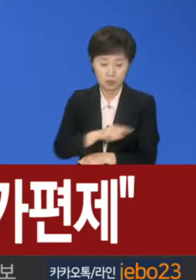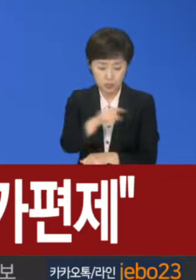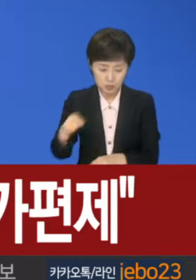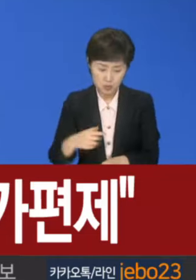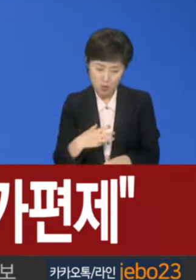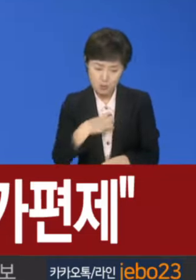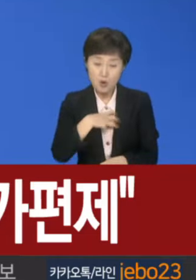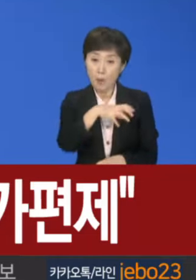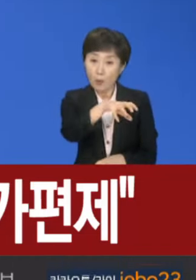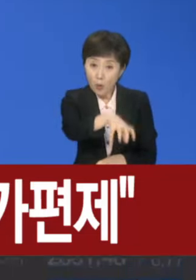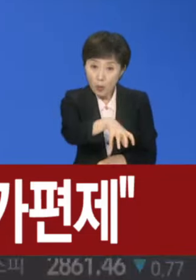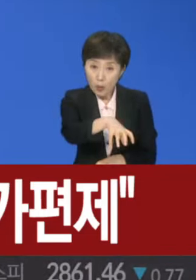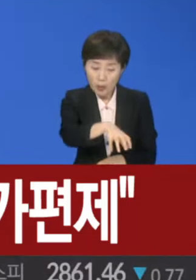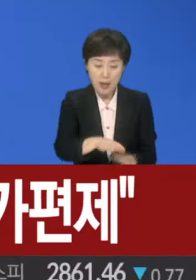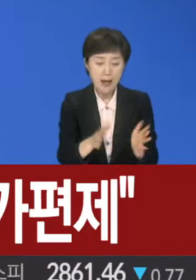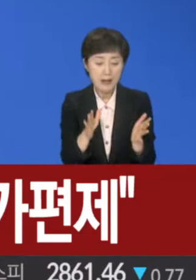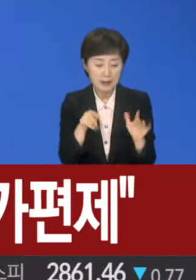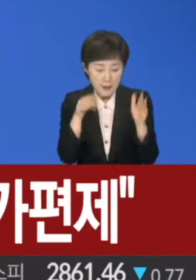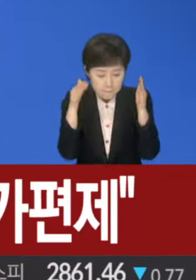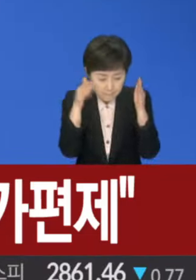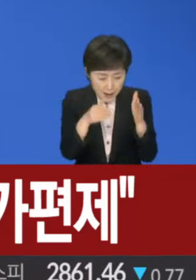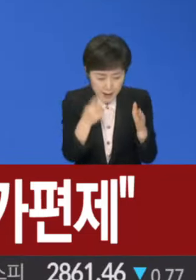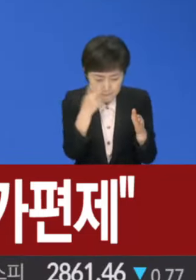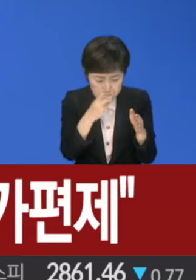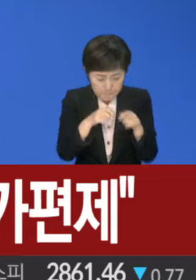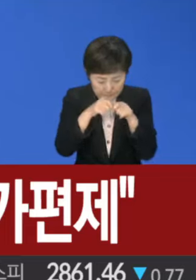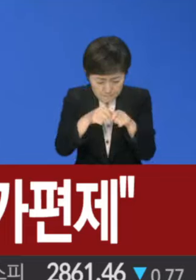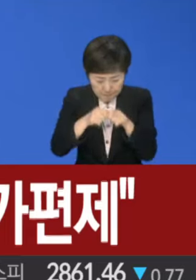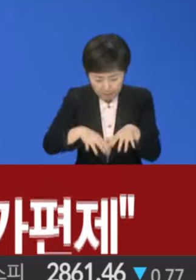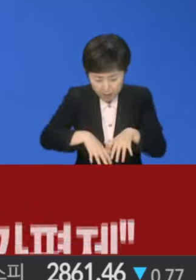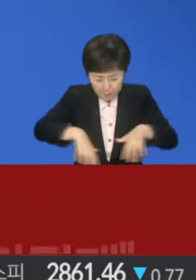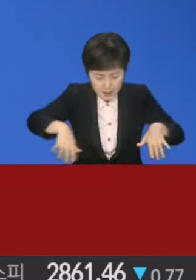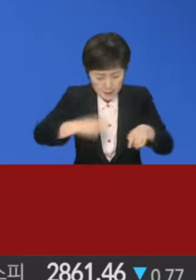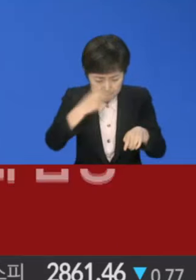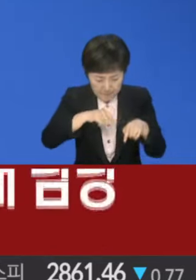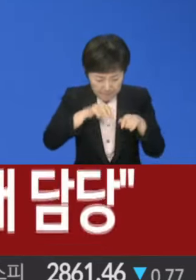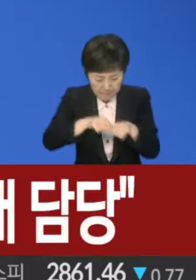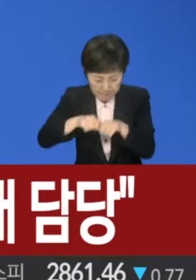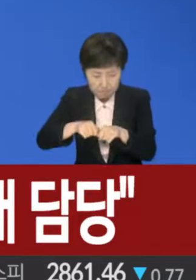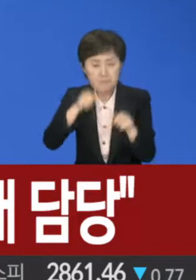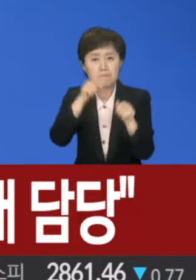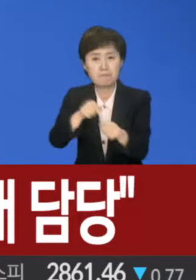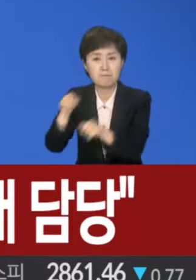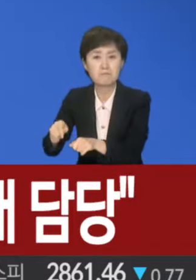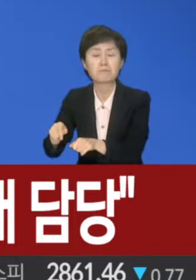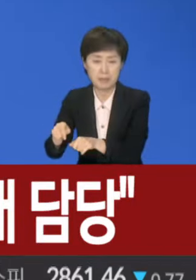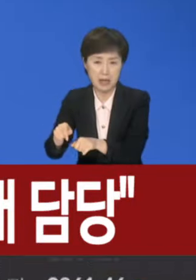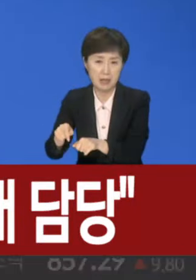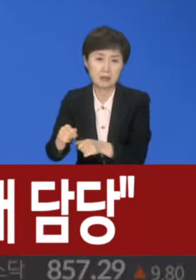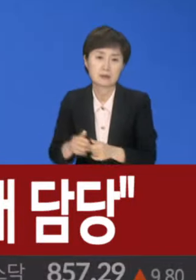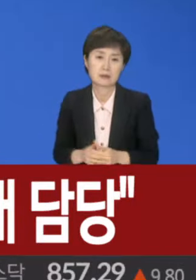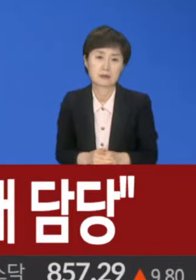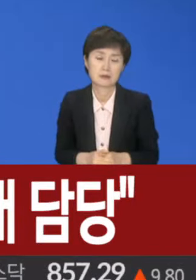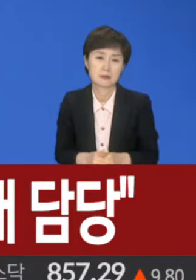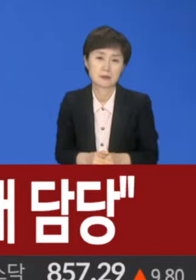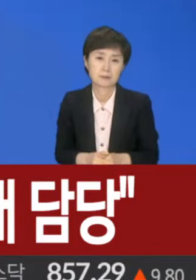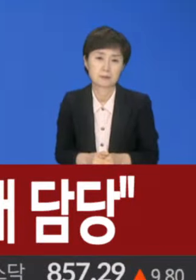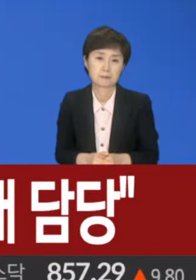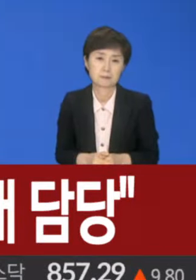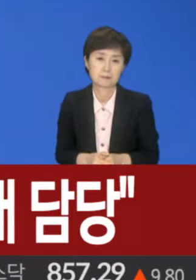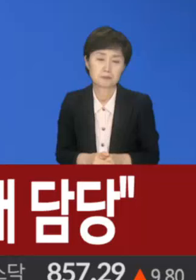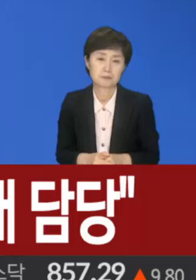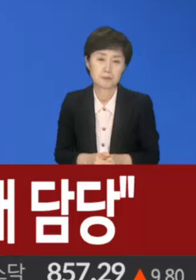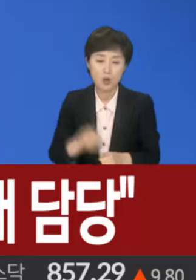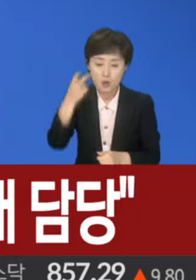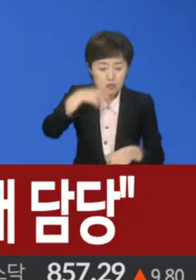의심지역 집중수색 방법인 바둑판식으로 꼼꼼하고 면밀하게 수색할 것을 강조한 것으로 볼 수 있고 현장